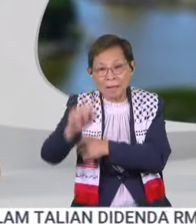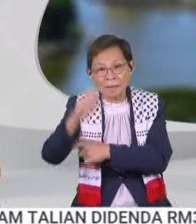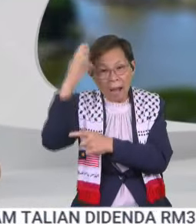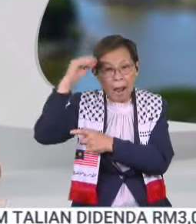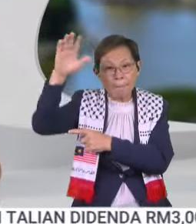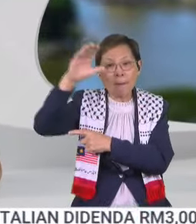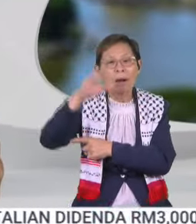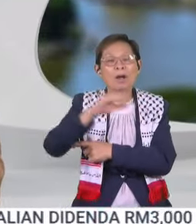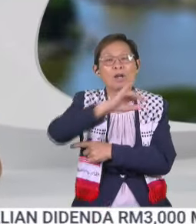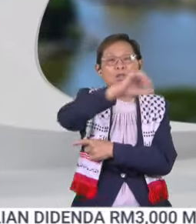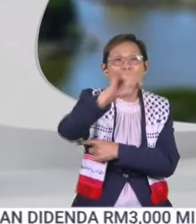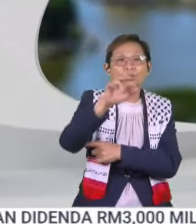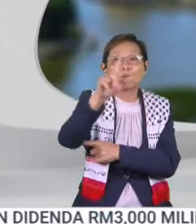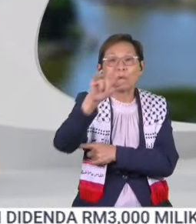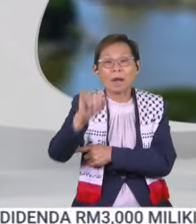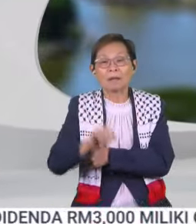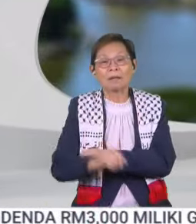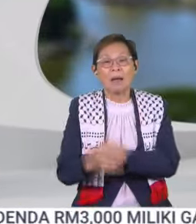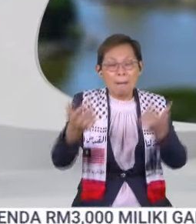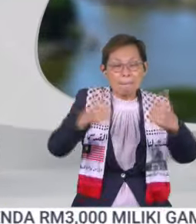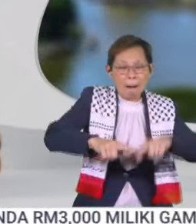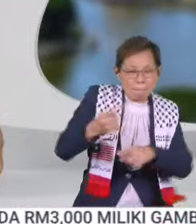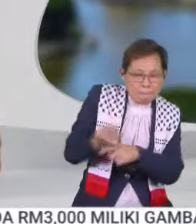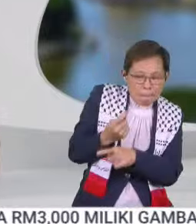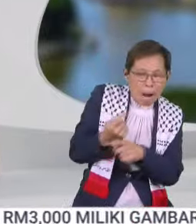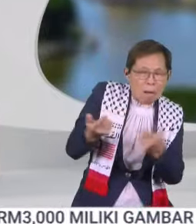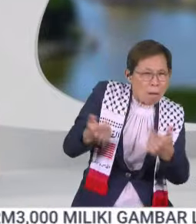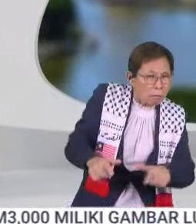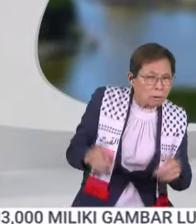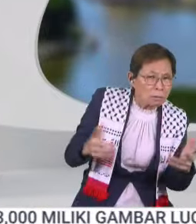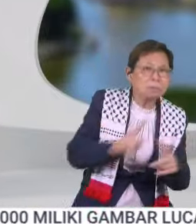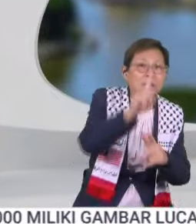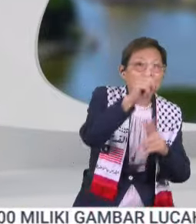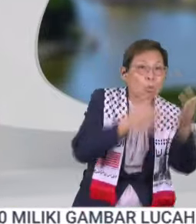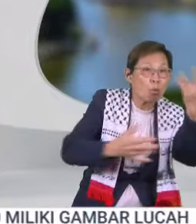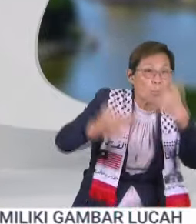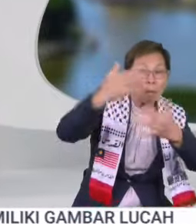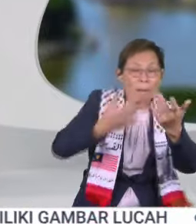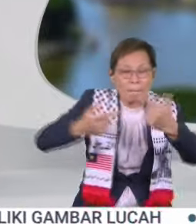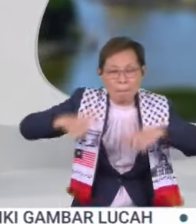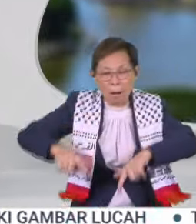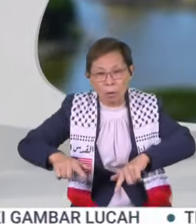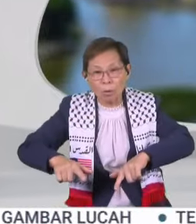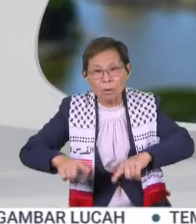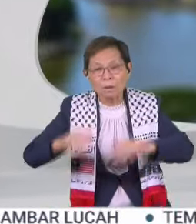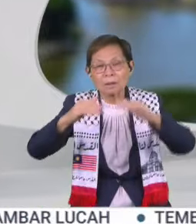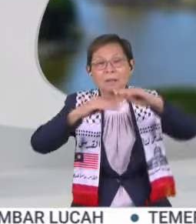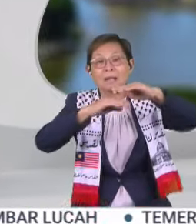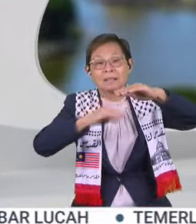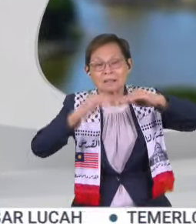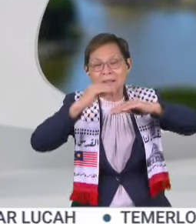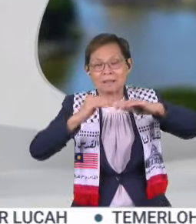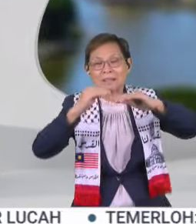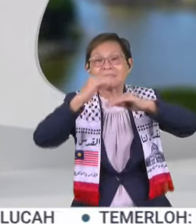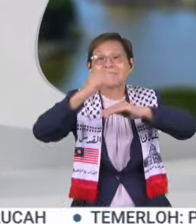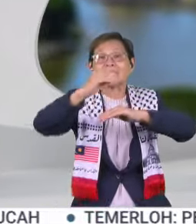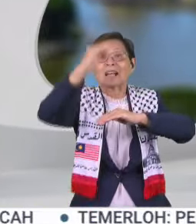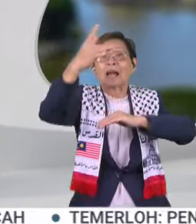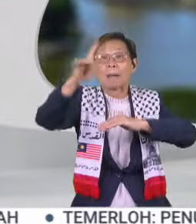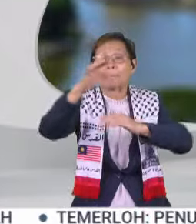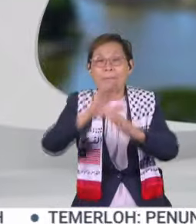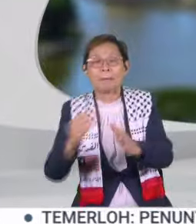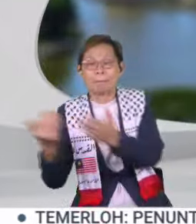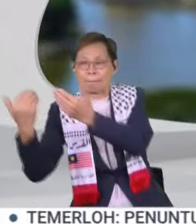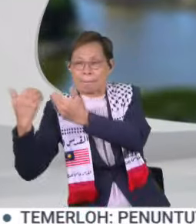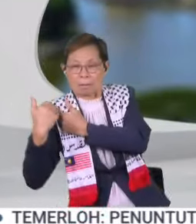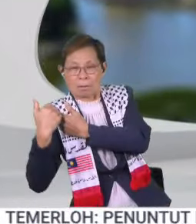Abang Ahmad Abang Julai, senario latihan ialah satu kebakaran berlaku di tingkat 18 dan seterusnya